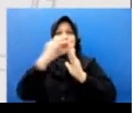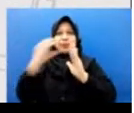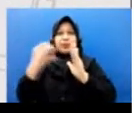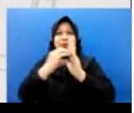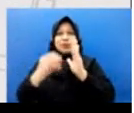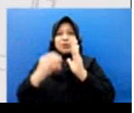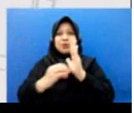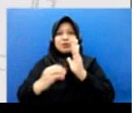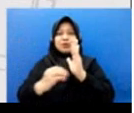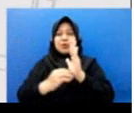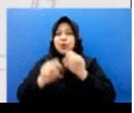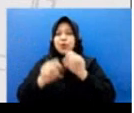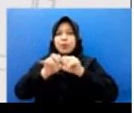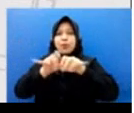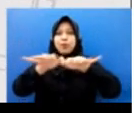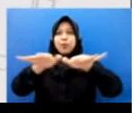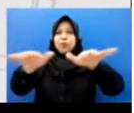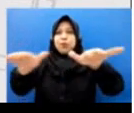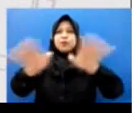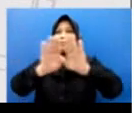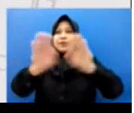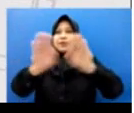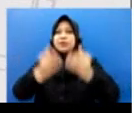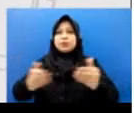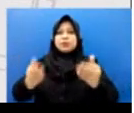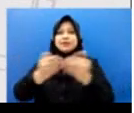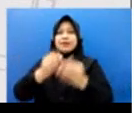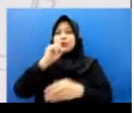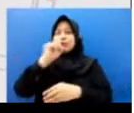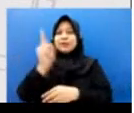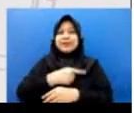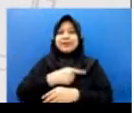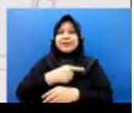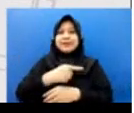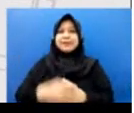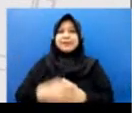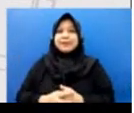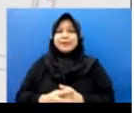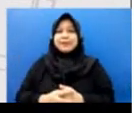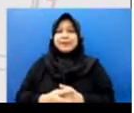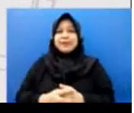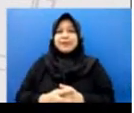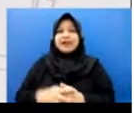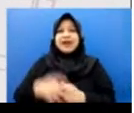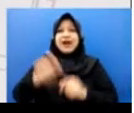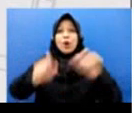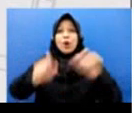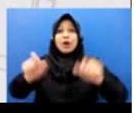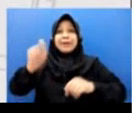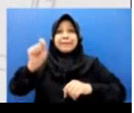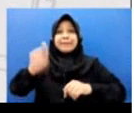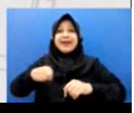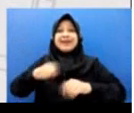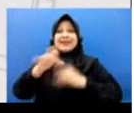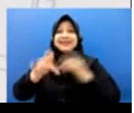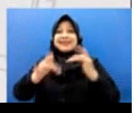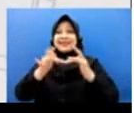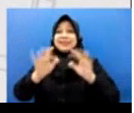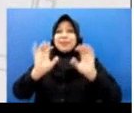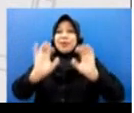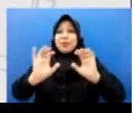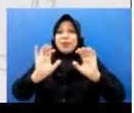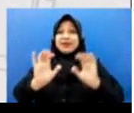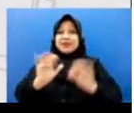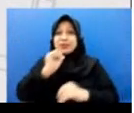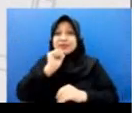media sosial. Plus ingat juga bahwa pengguna internet terbesar itu adalah remaja dan dewasa muda.